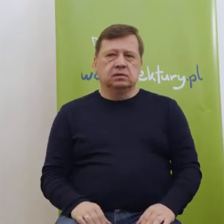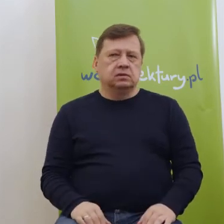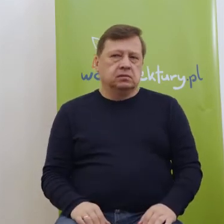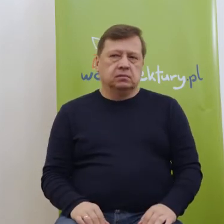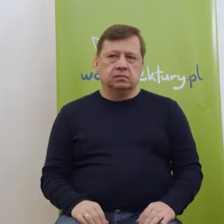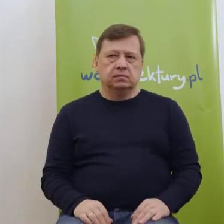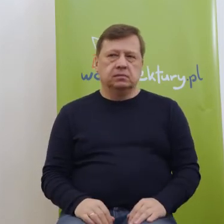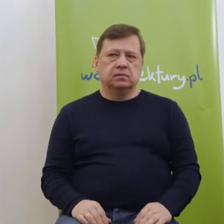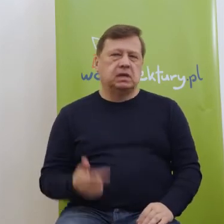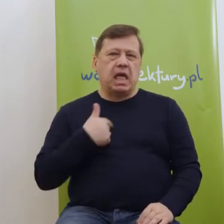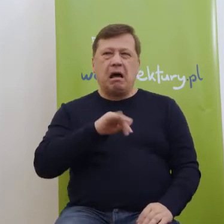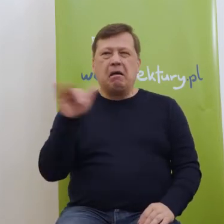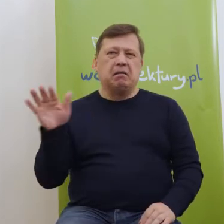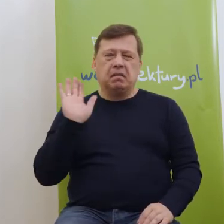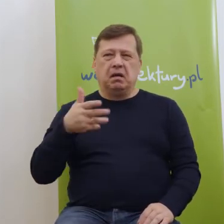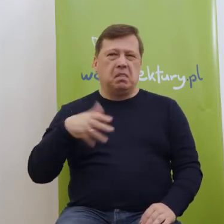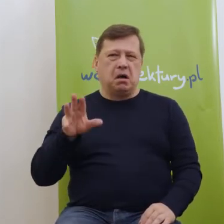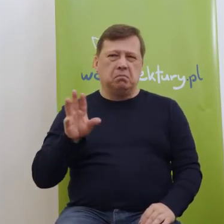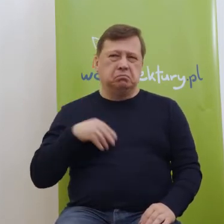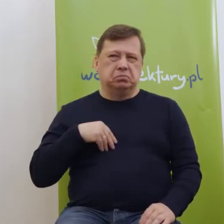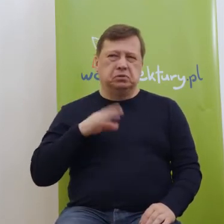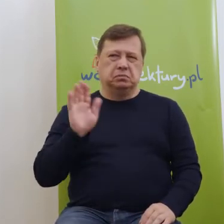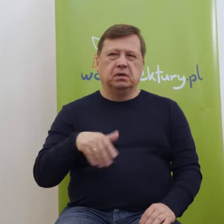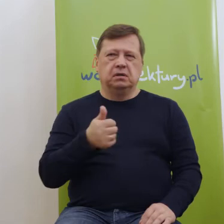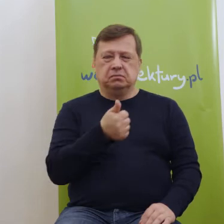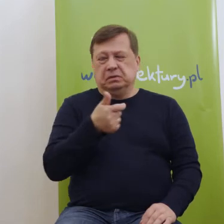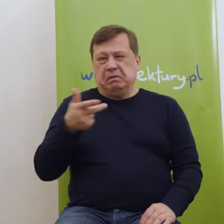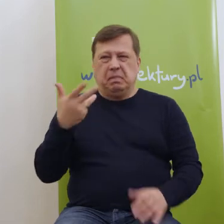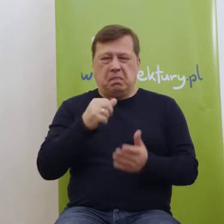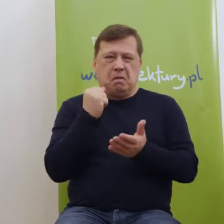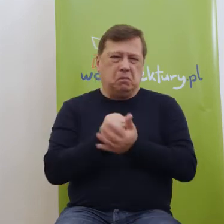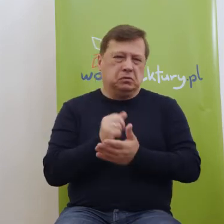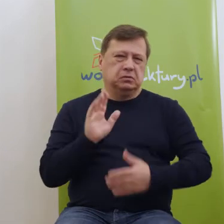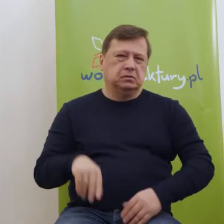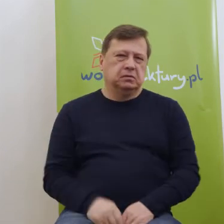już nie przejmuję się rozdziałami albo ich brakiem.